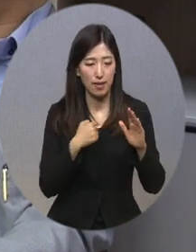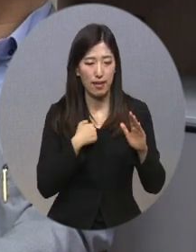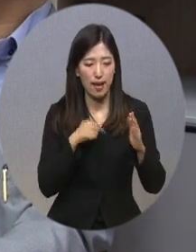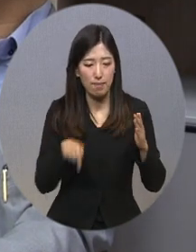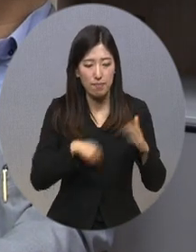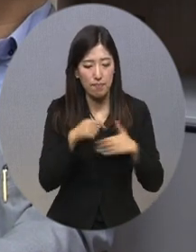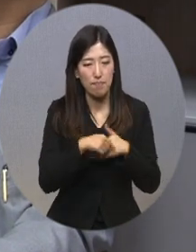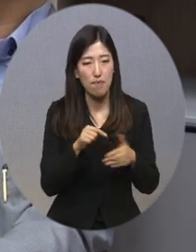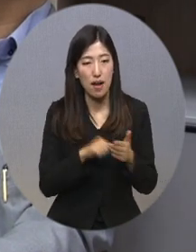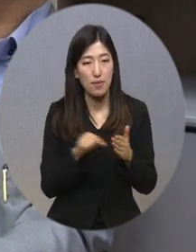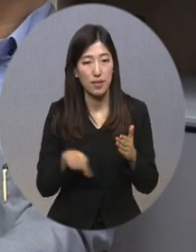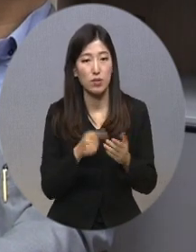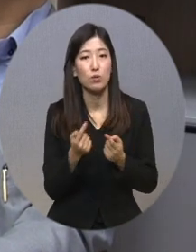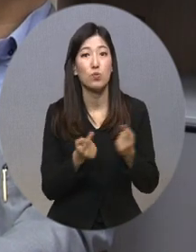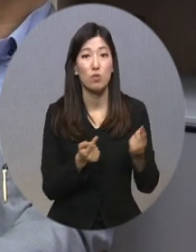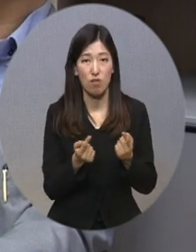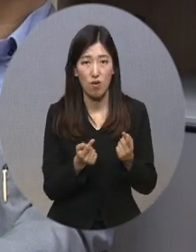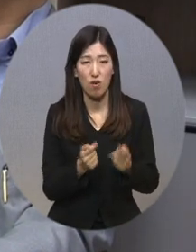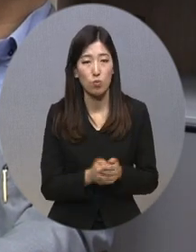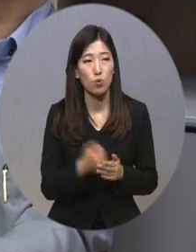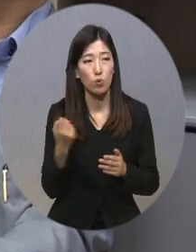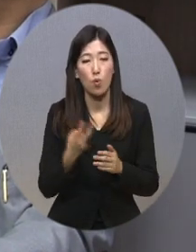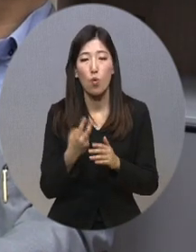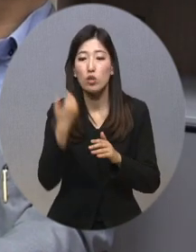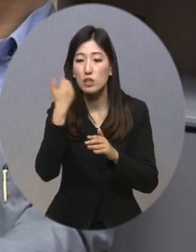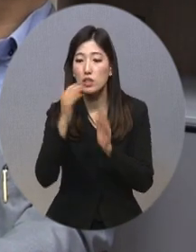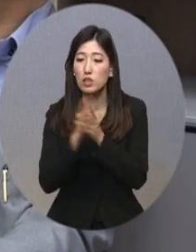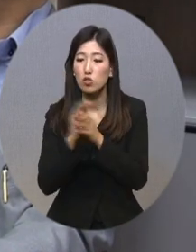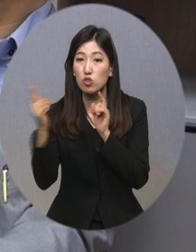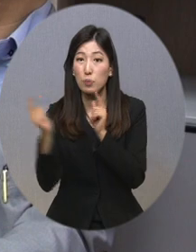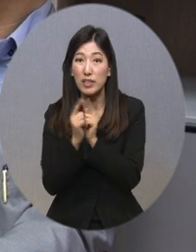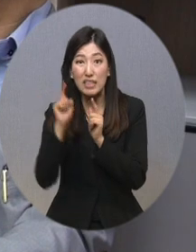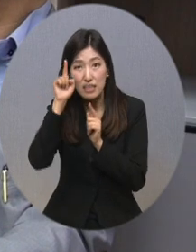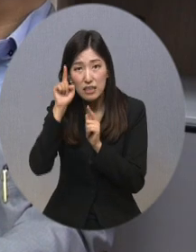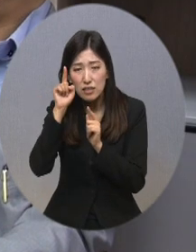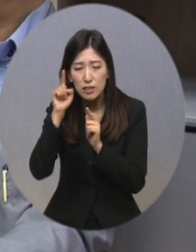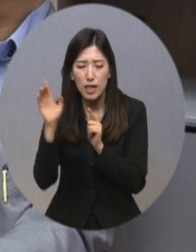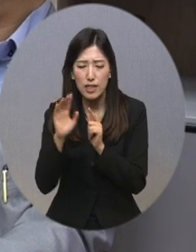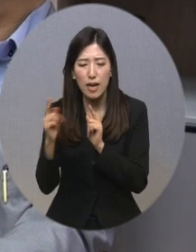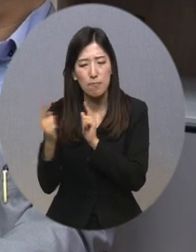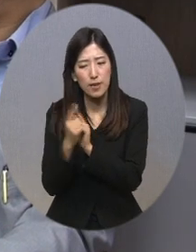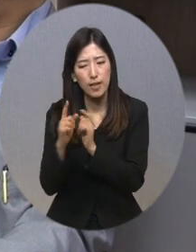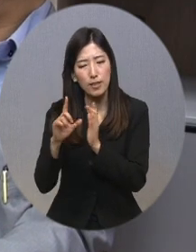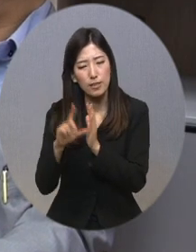그 만나는 게 오히려 행복이 될 수 있는가 분명히 답은 있거든요. 예. 네, 답은 있습니다.